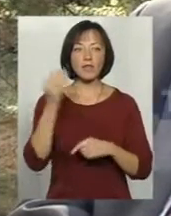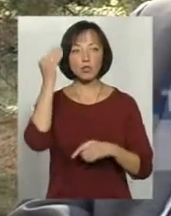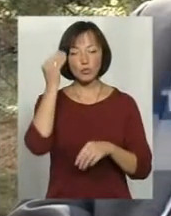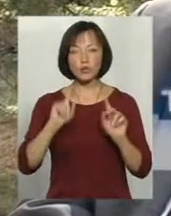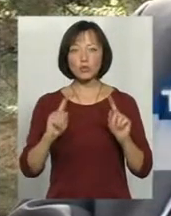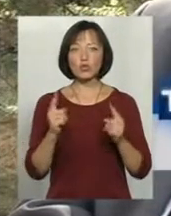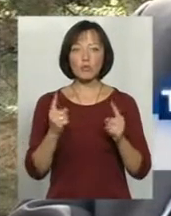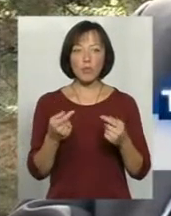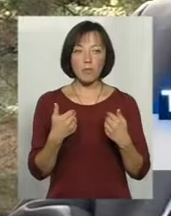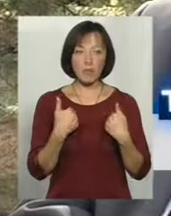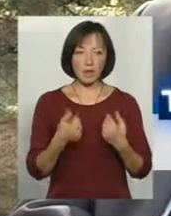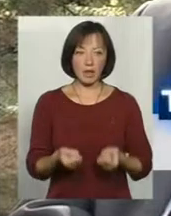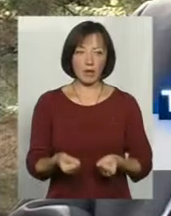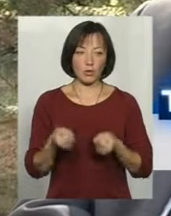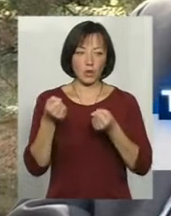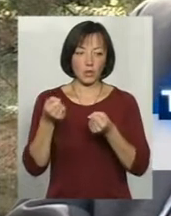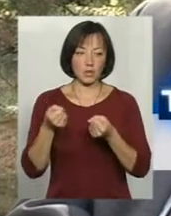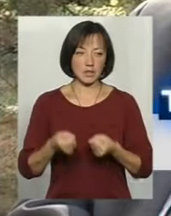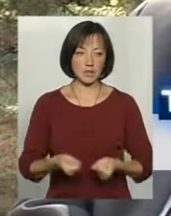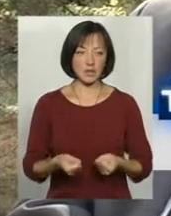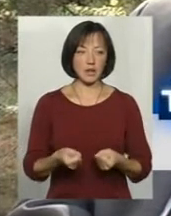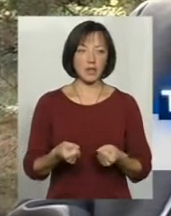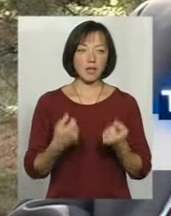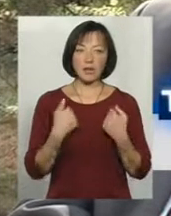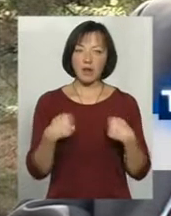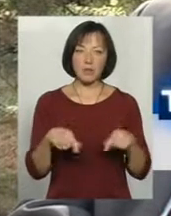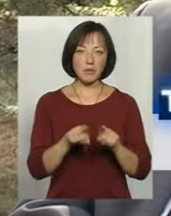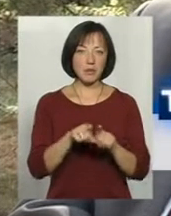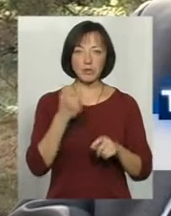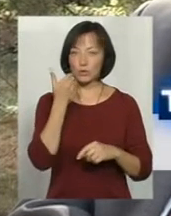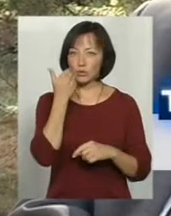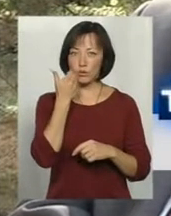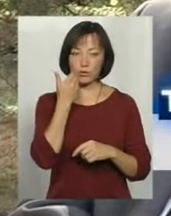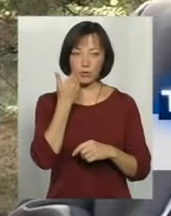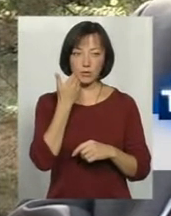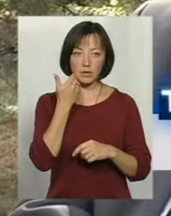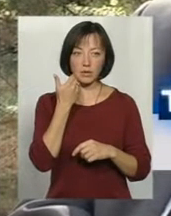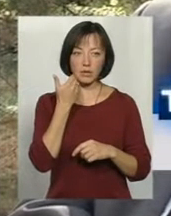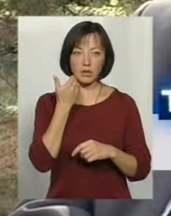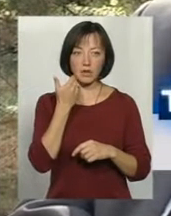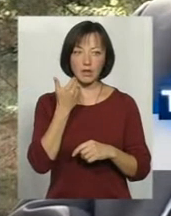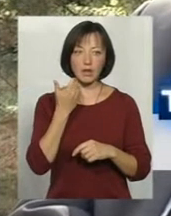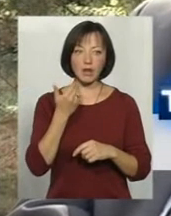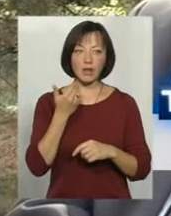мене носять? Так мені соромно. І плаче від цього.